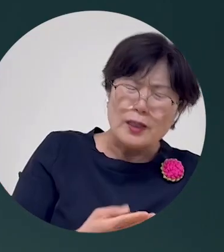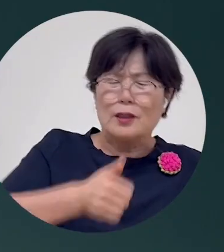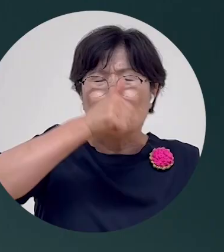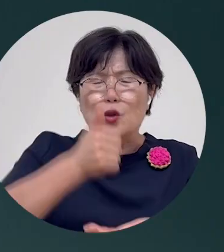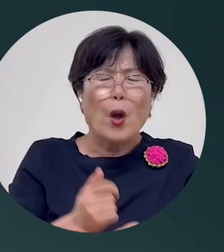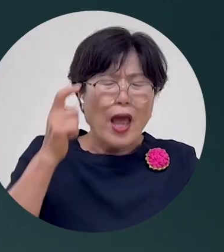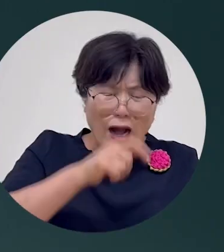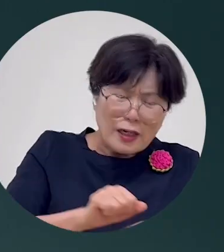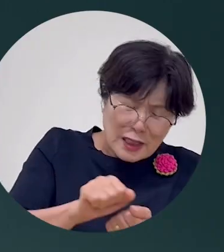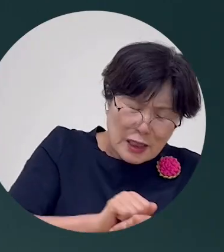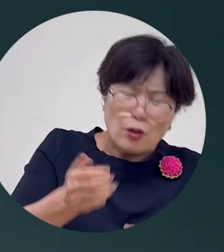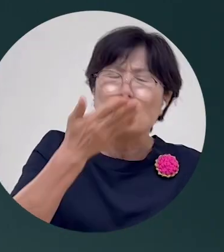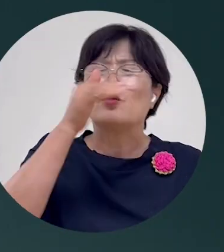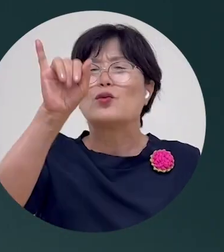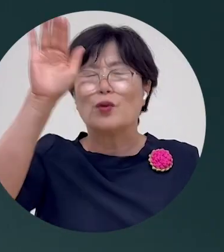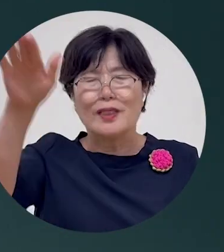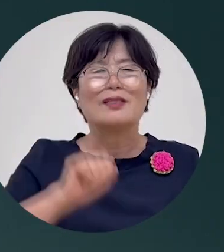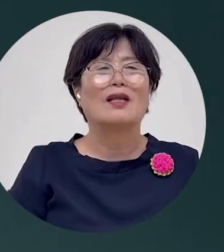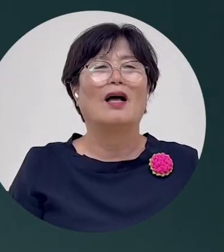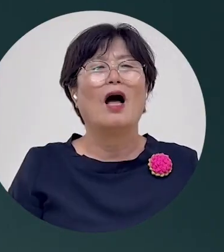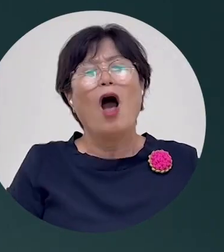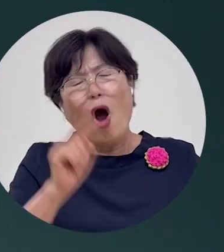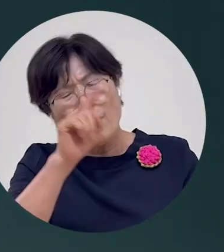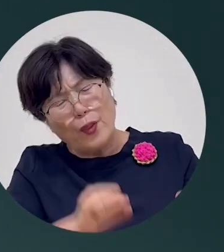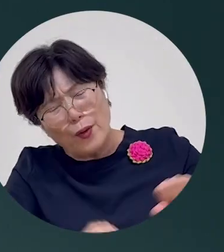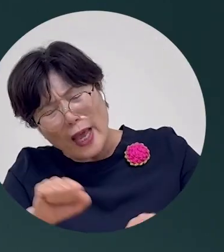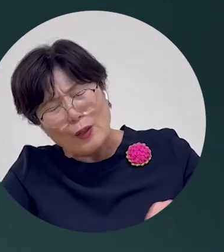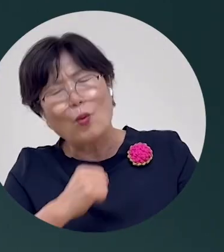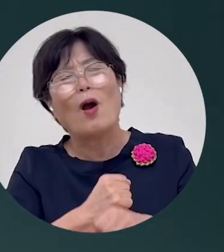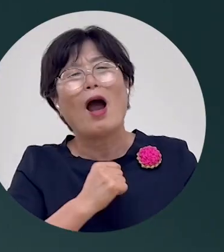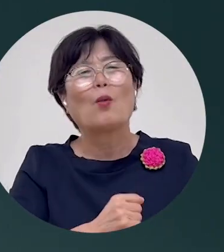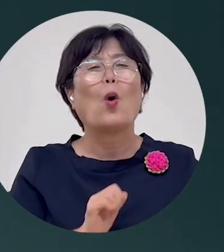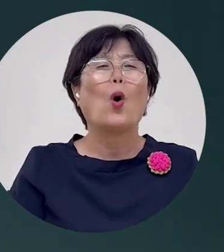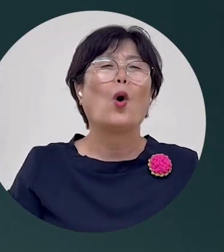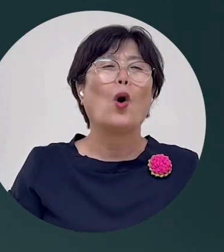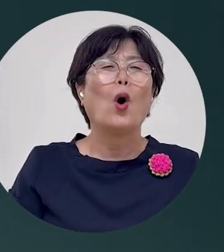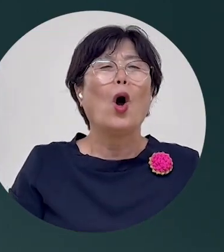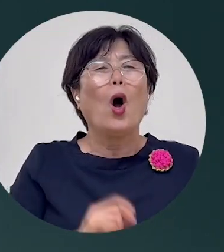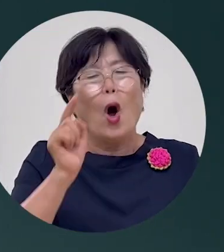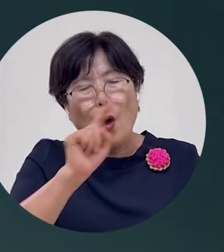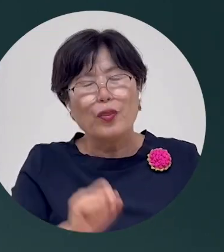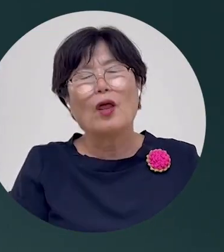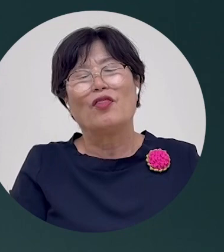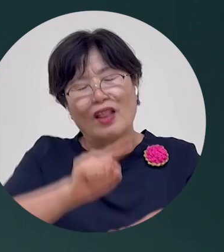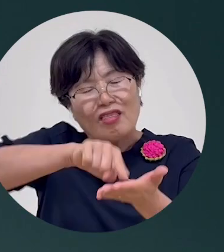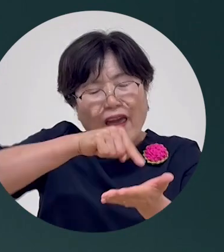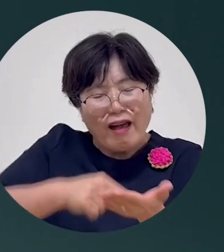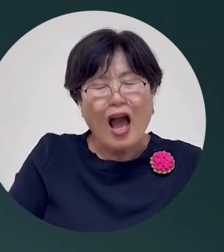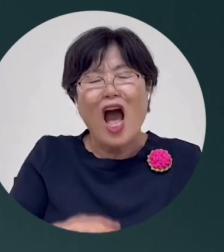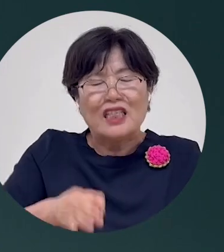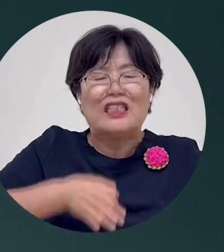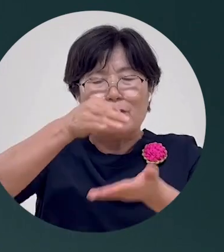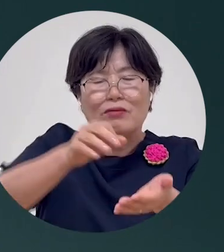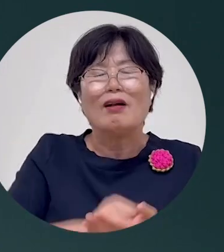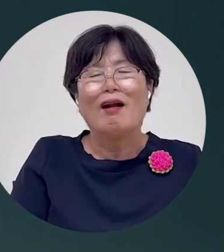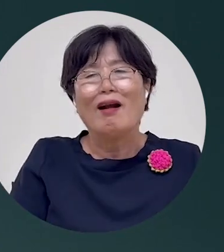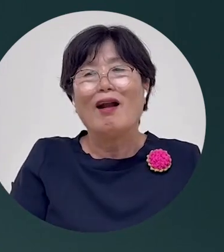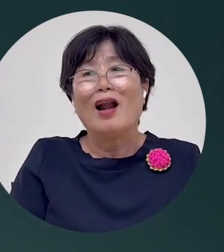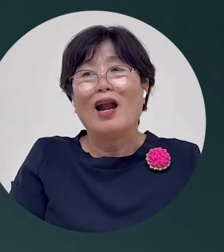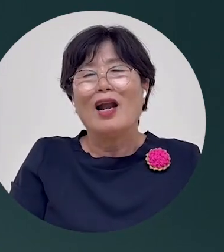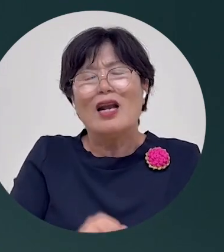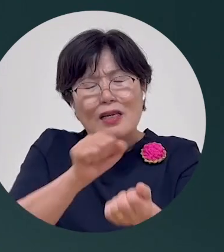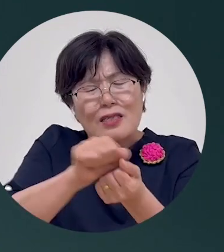있지. 어떤 행위를 하고 어떤 대가 지불을 하면 죄를